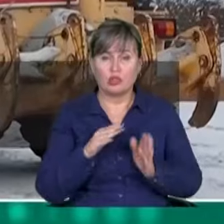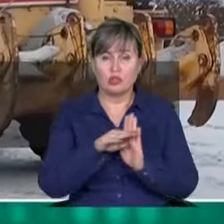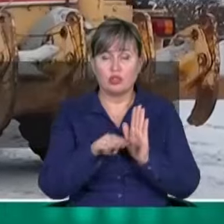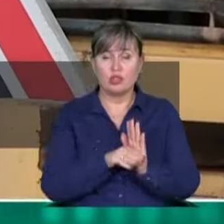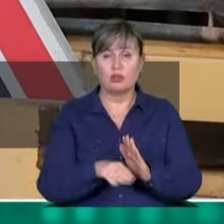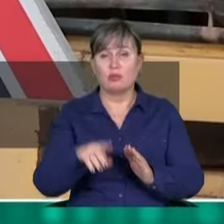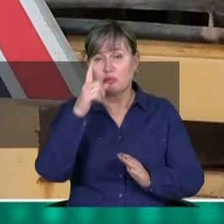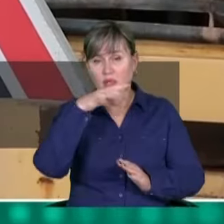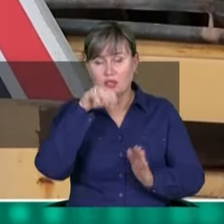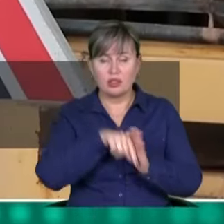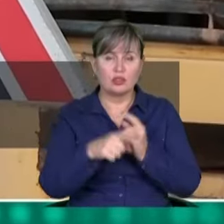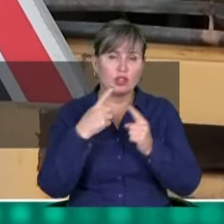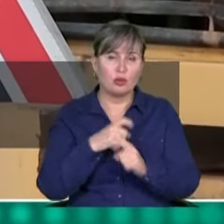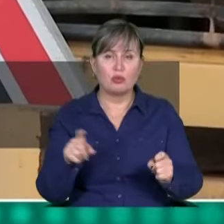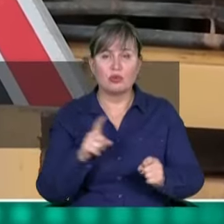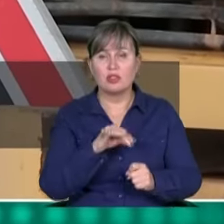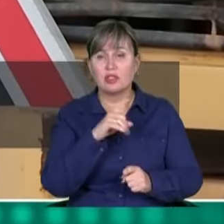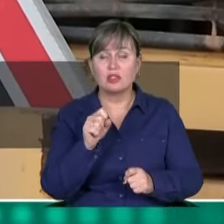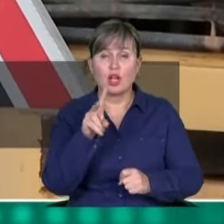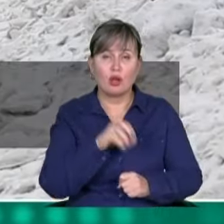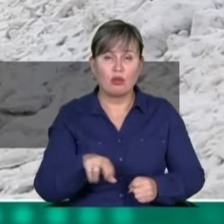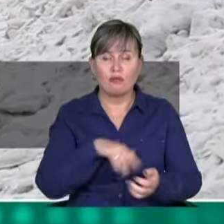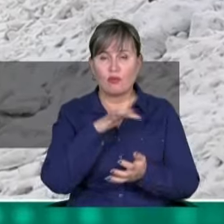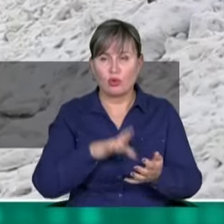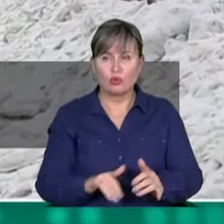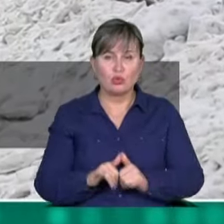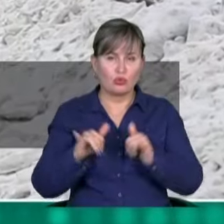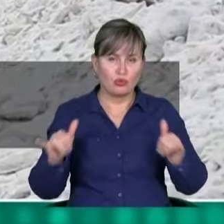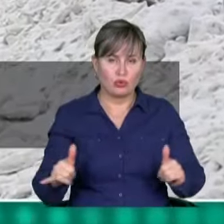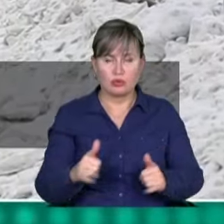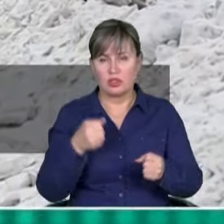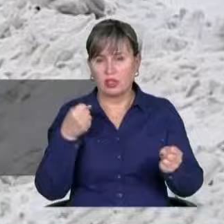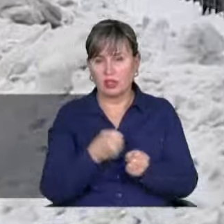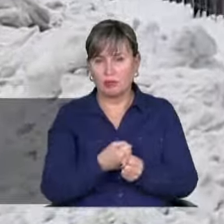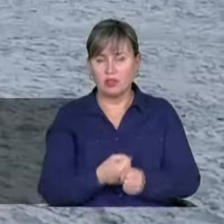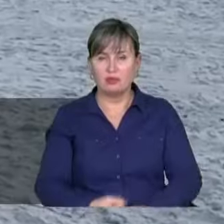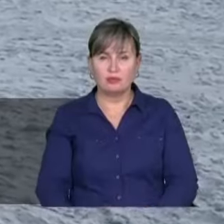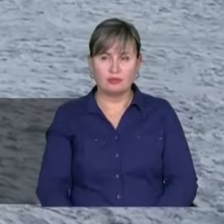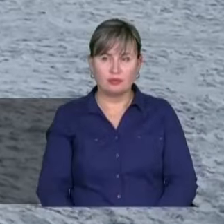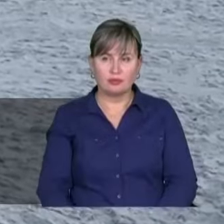департаменте полиции сообщили, что из-за гололеда в городе увеличилось количество ДТП.